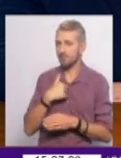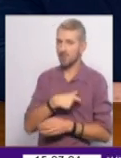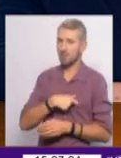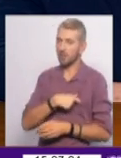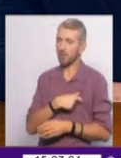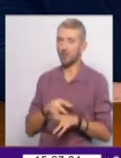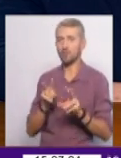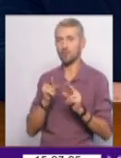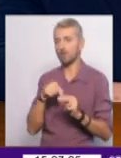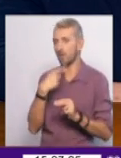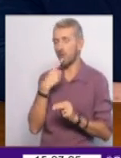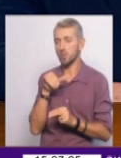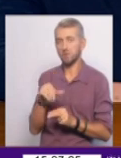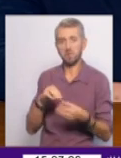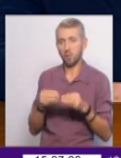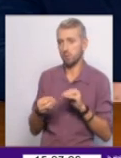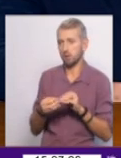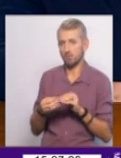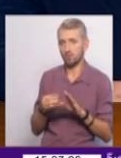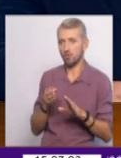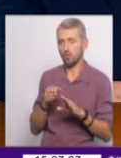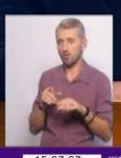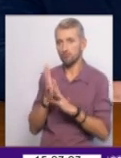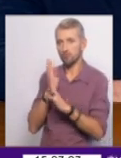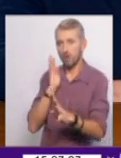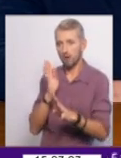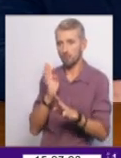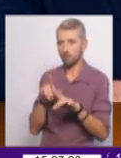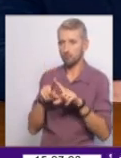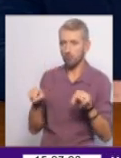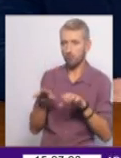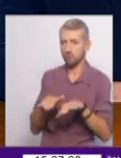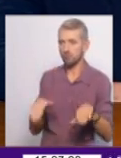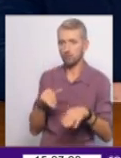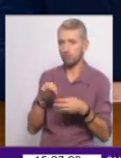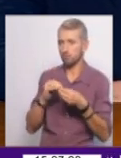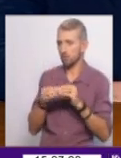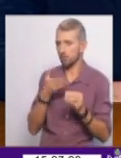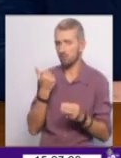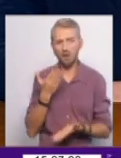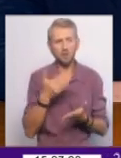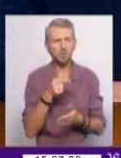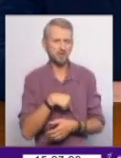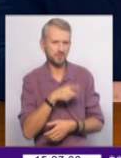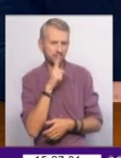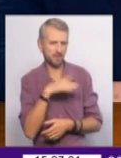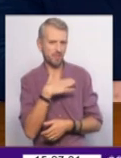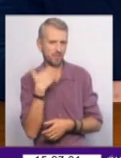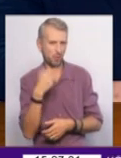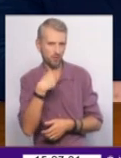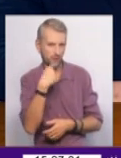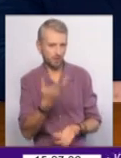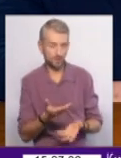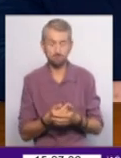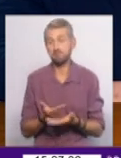які кажуть, що у них немає проблем з чергами в школи, то, в дитячі садочки. То, може, вони не хочуть казати. То... Можливо, скоріш за все. Ага.